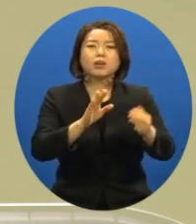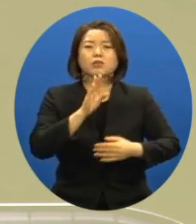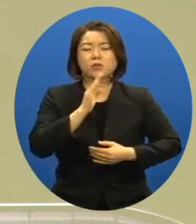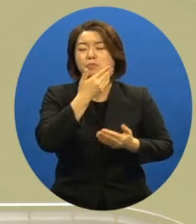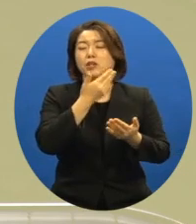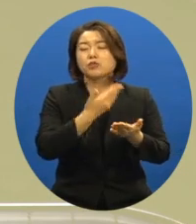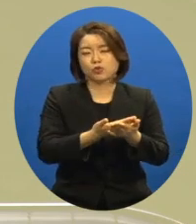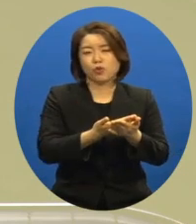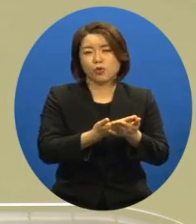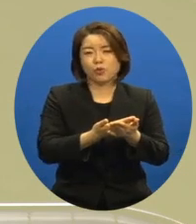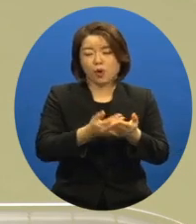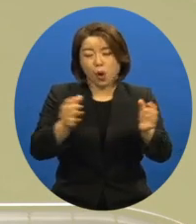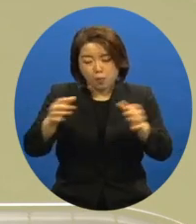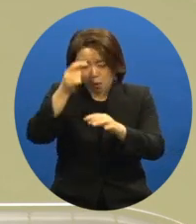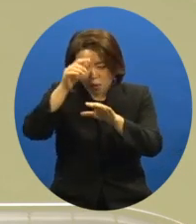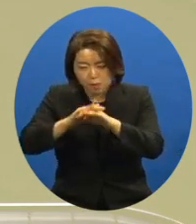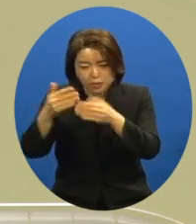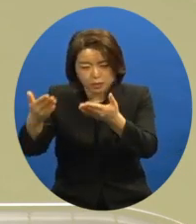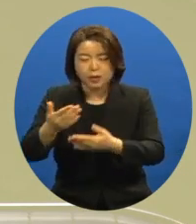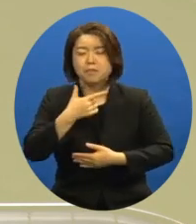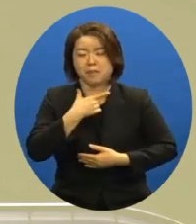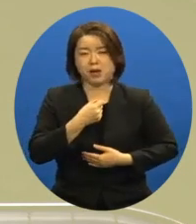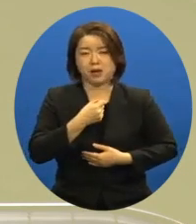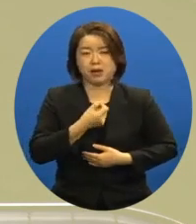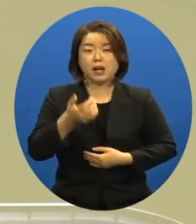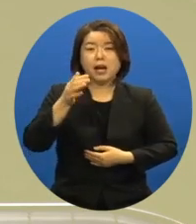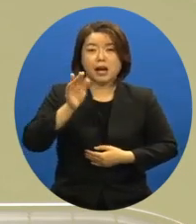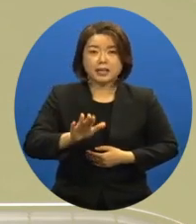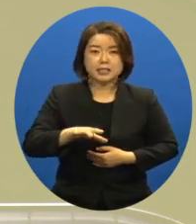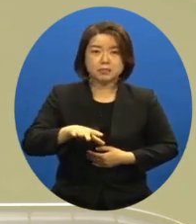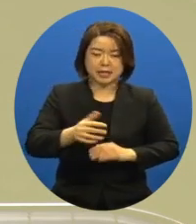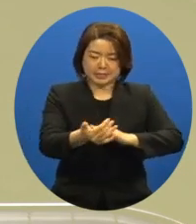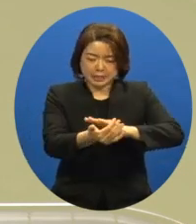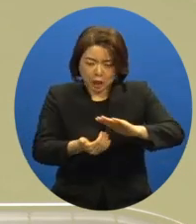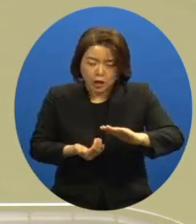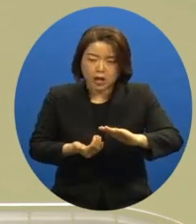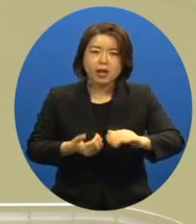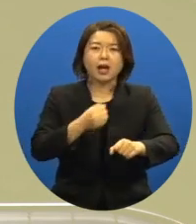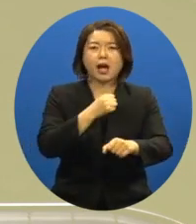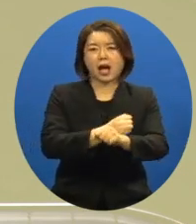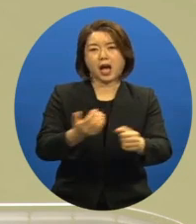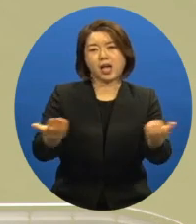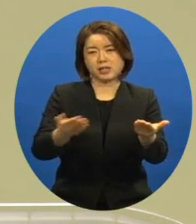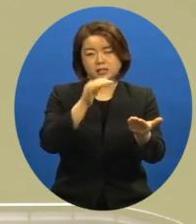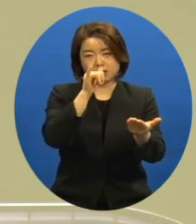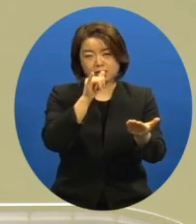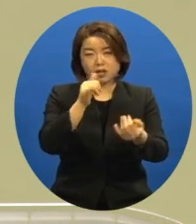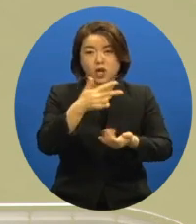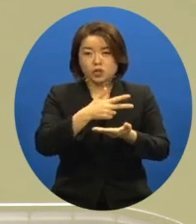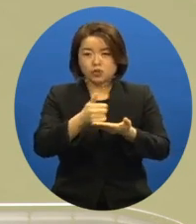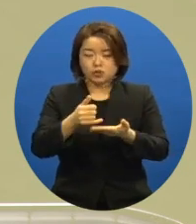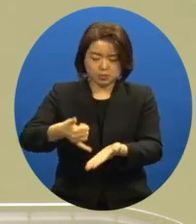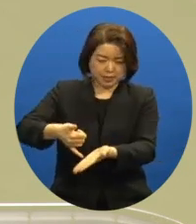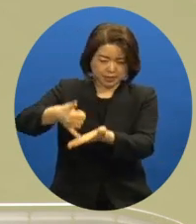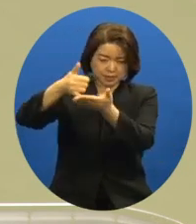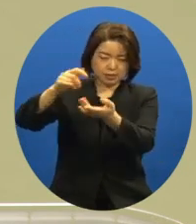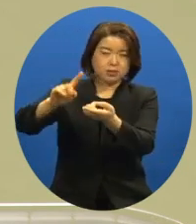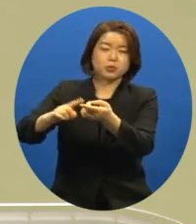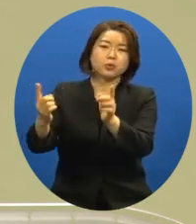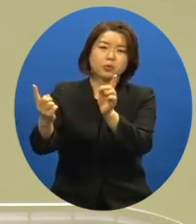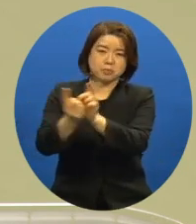예배할 수 있게 되기를 바랍니다. 그러나 먼저 해야 될 것이 있습니다. 주님을 인격적으로